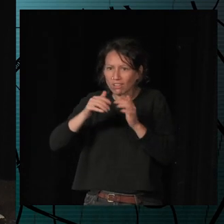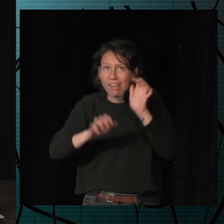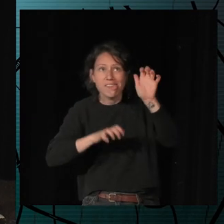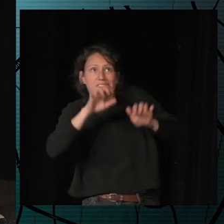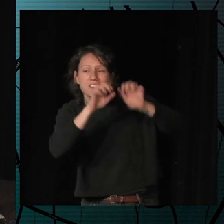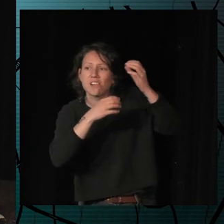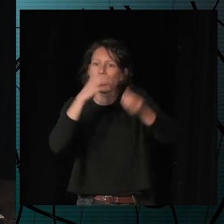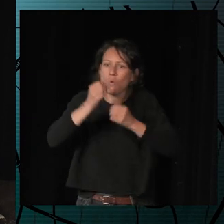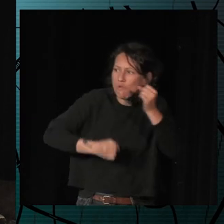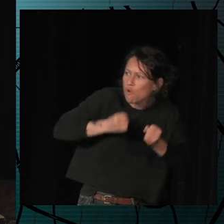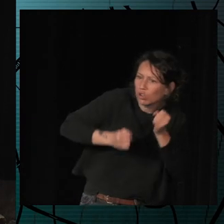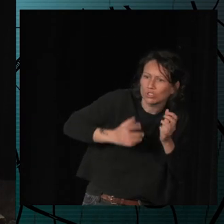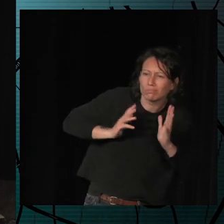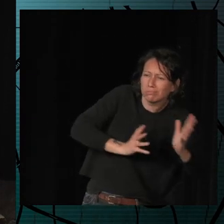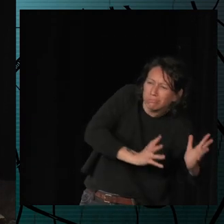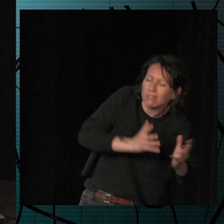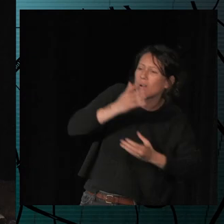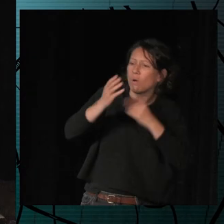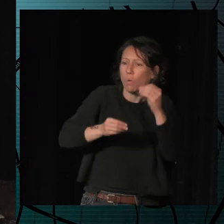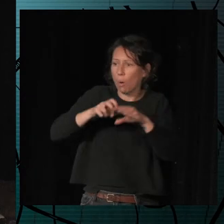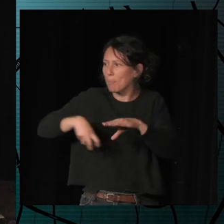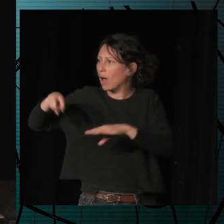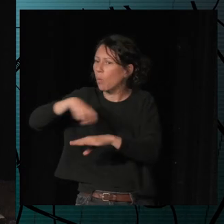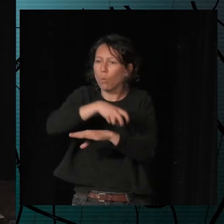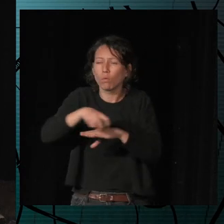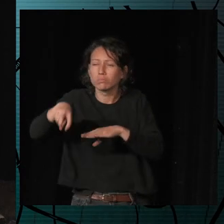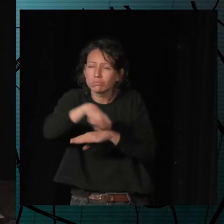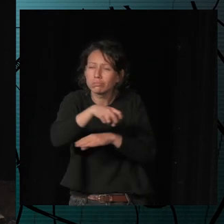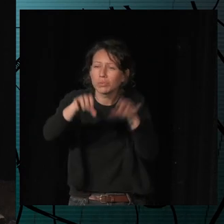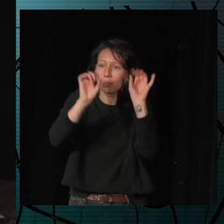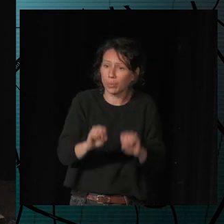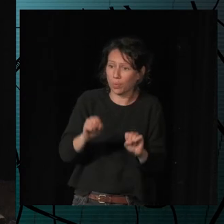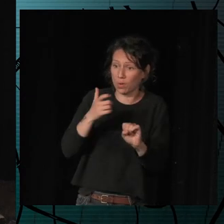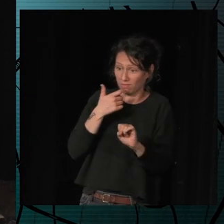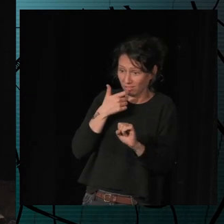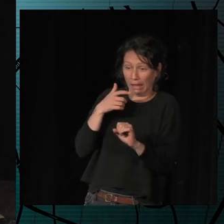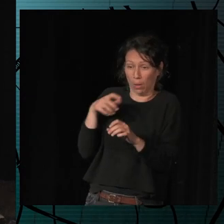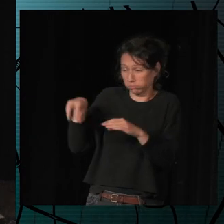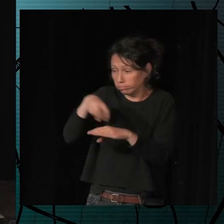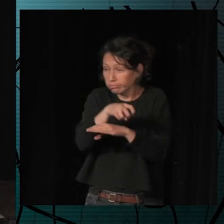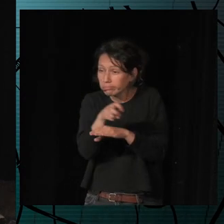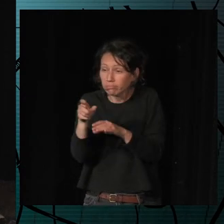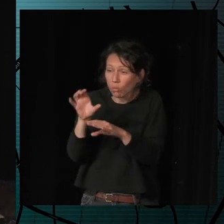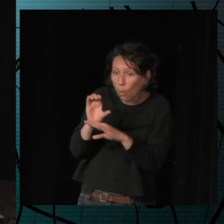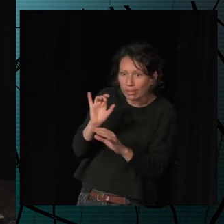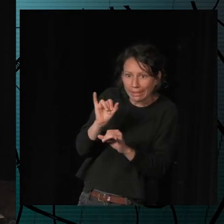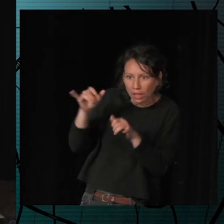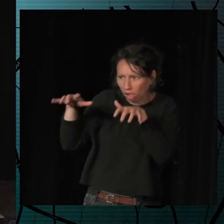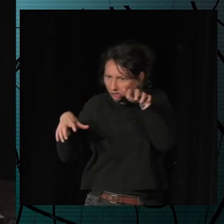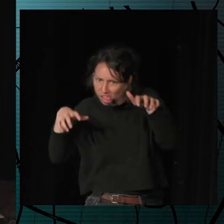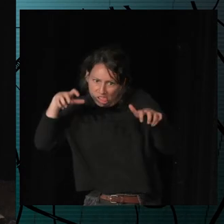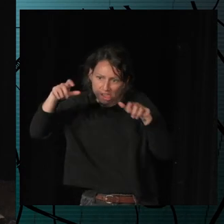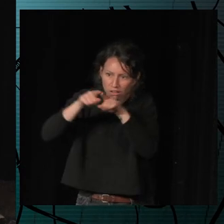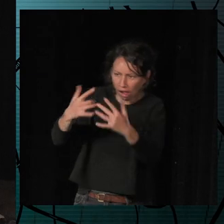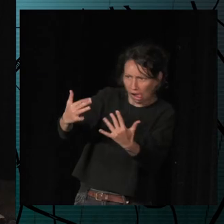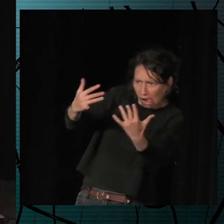parcours donc en pouvant sauter tous les obstacles et sauter ben notamment les les zombies qui servent d'obstacle et euh et il va y avoir un